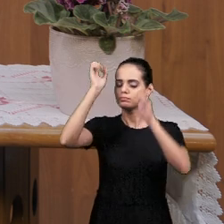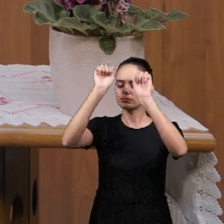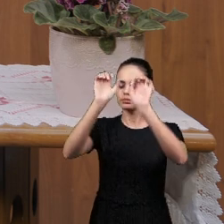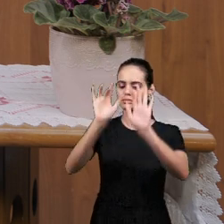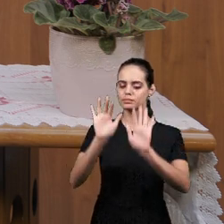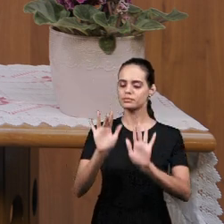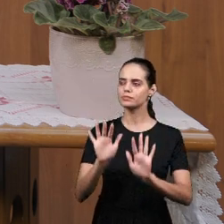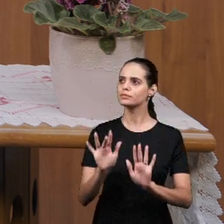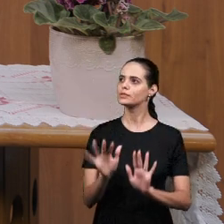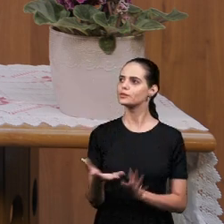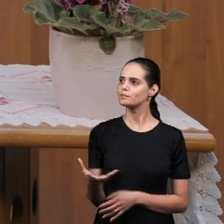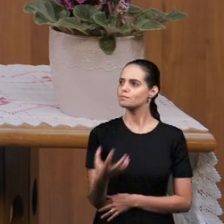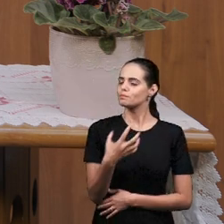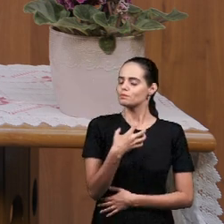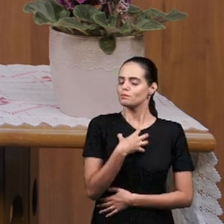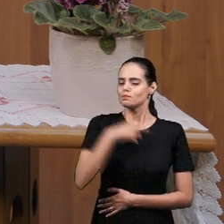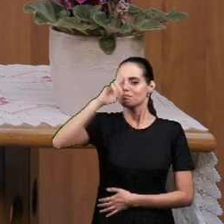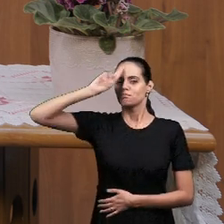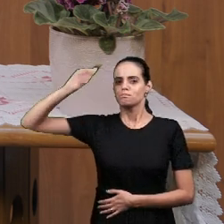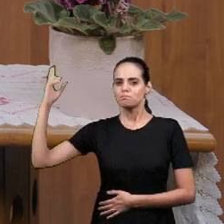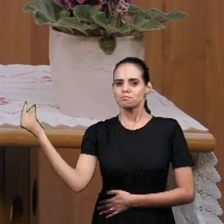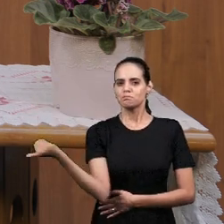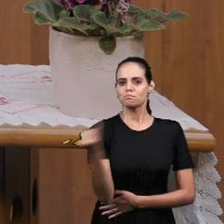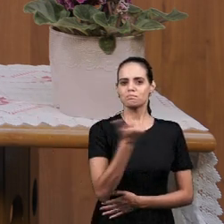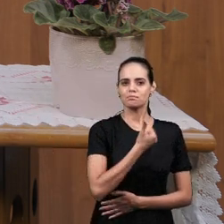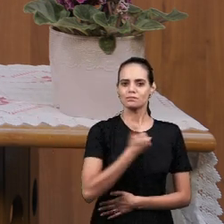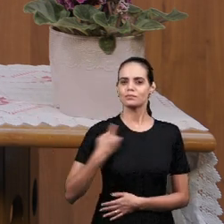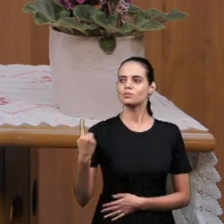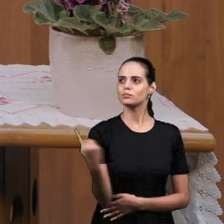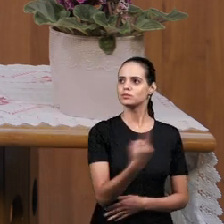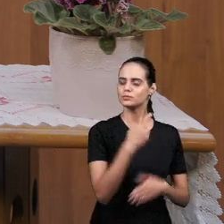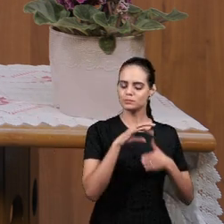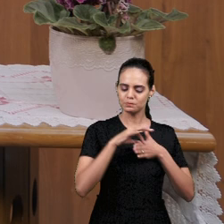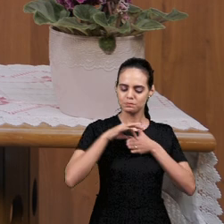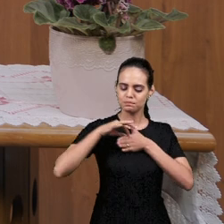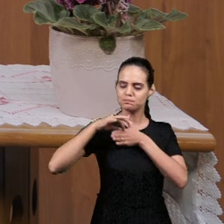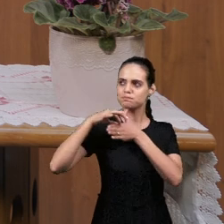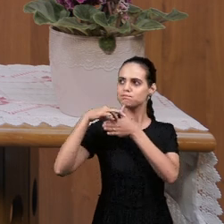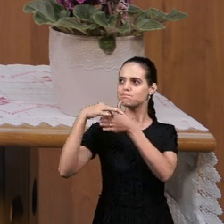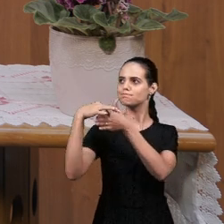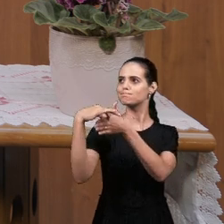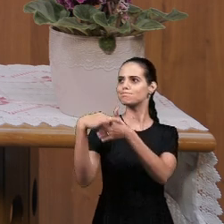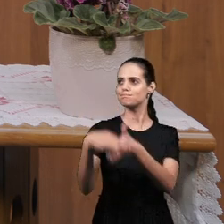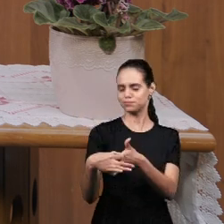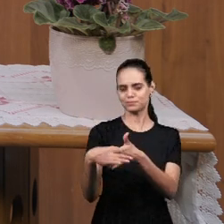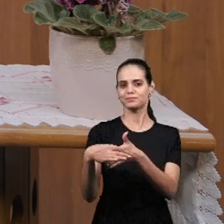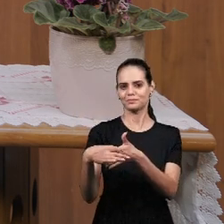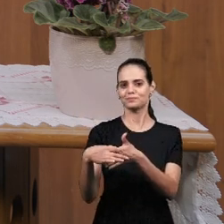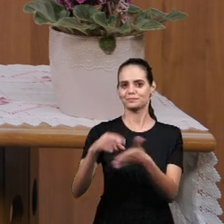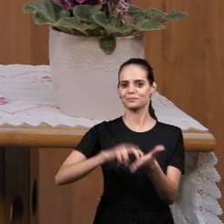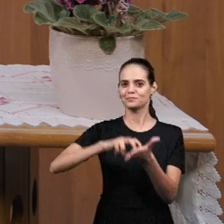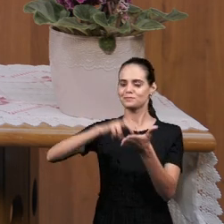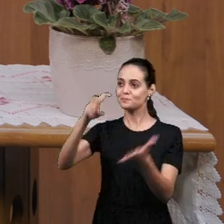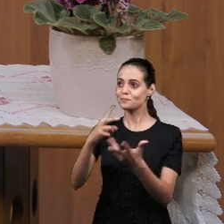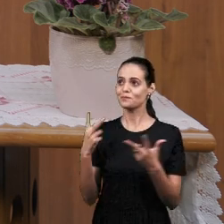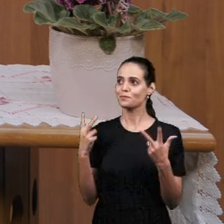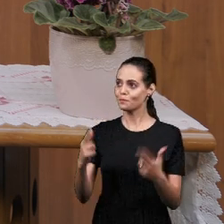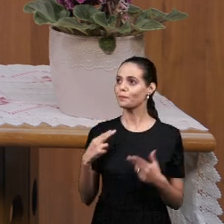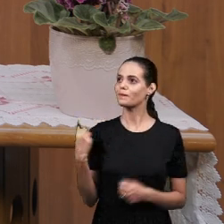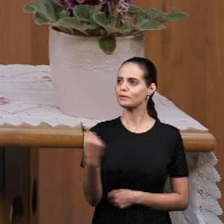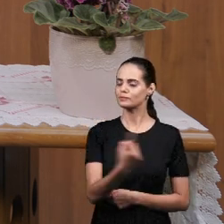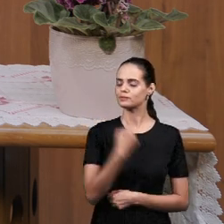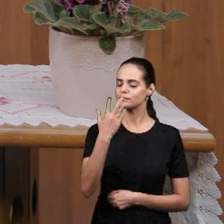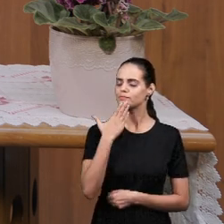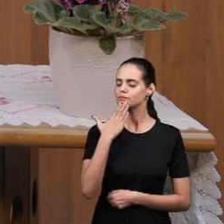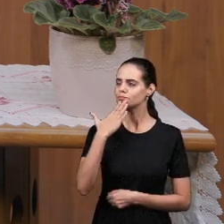d'être conduit à des verts pâturages comme a été ce matin. Ainsi, nous demandons, reçois sur ton autel notre culte, notre